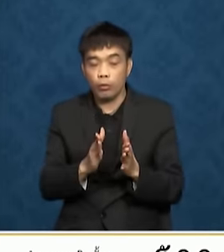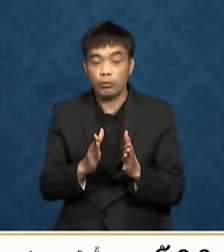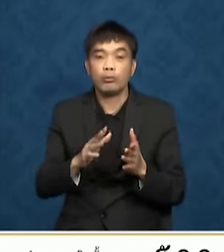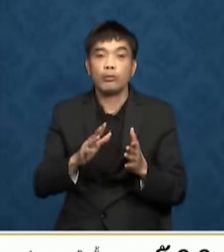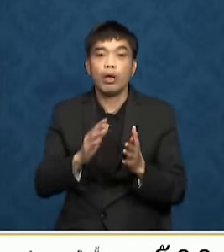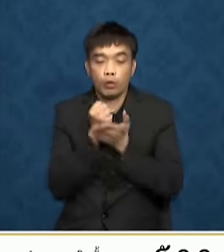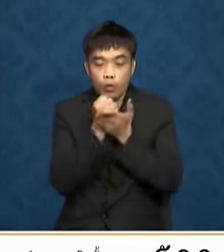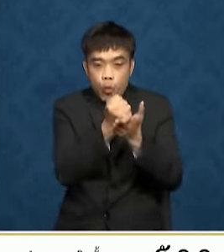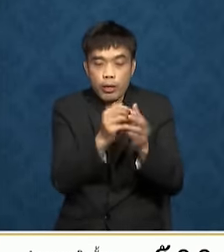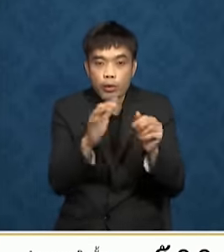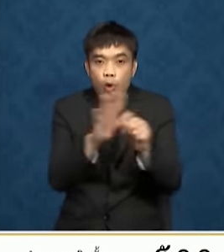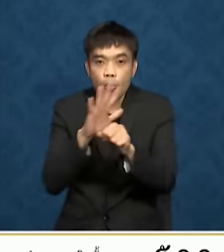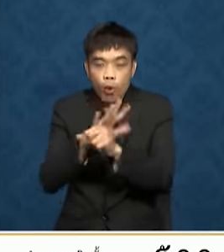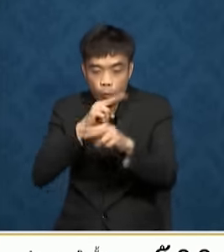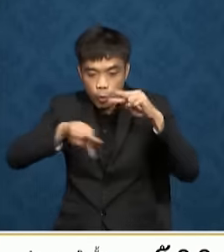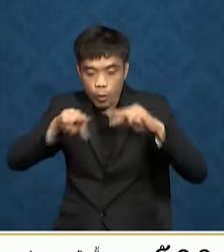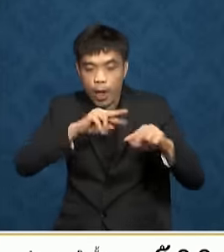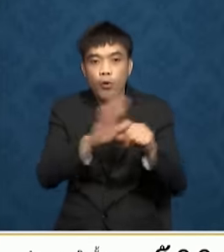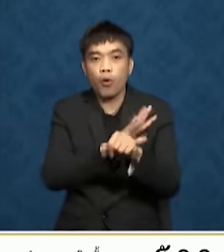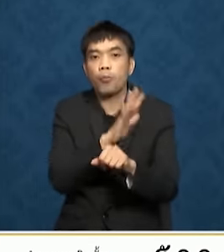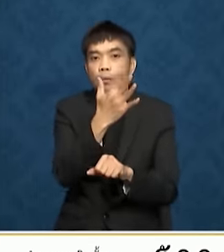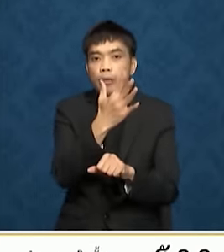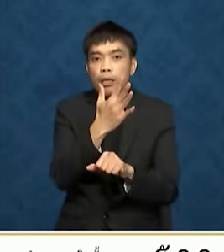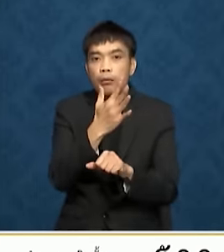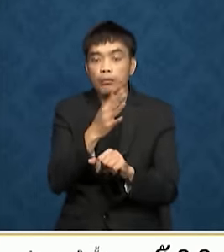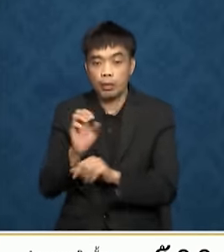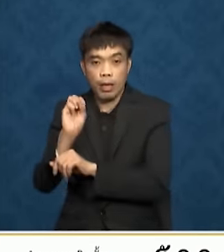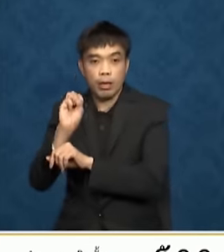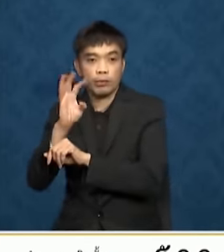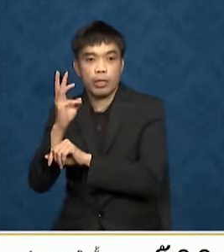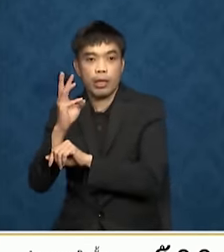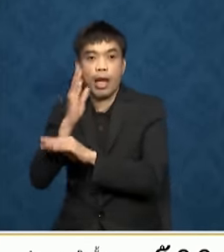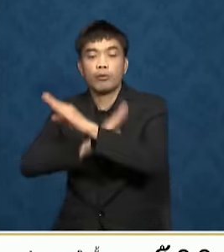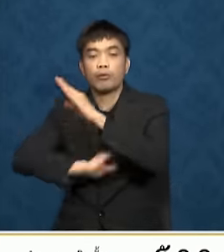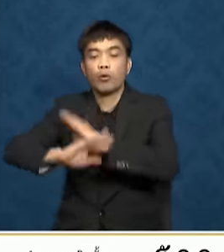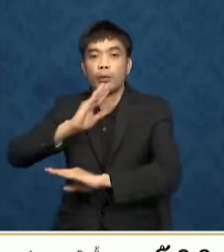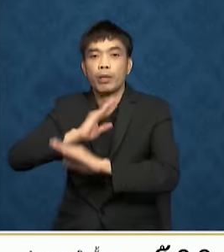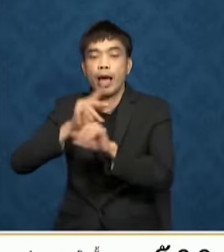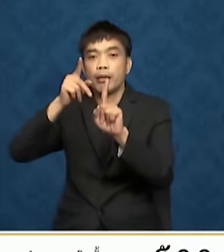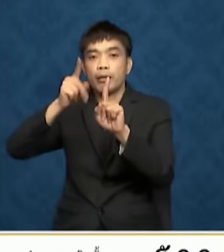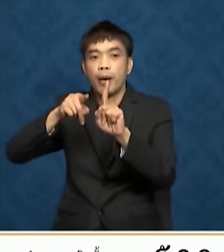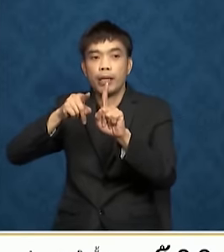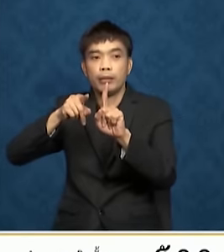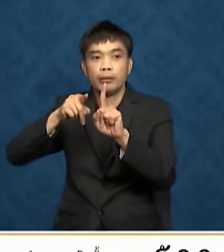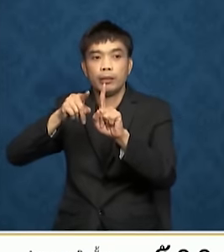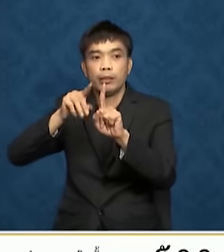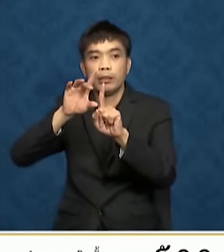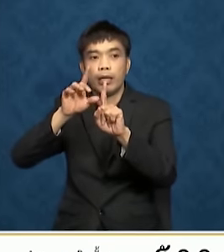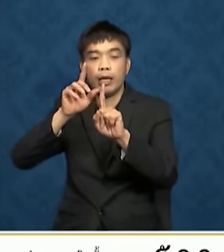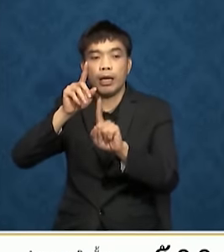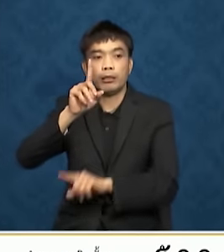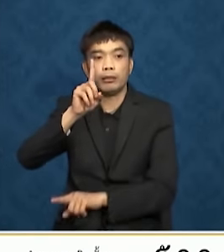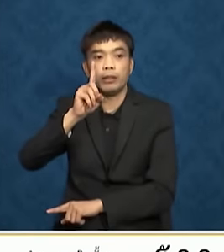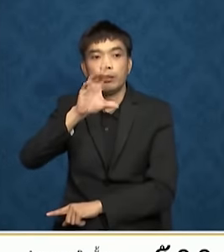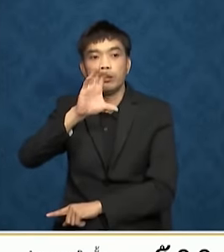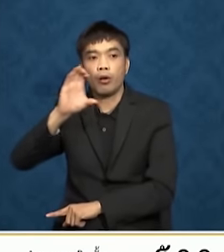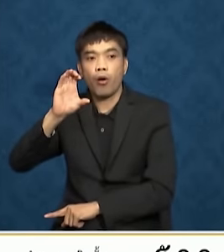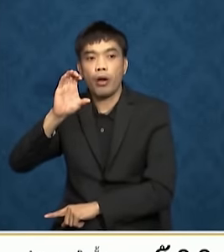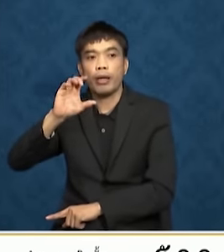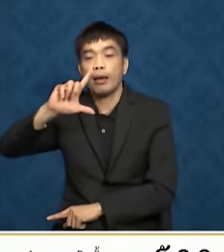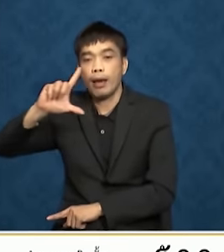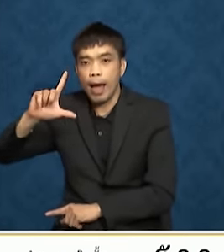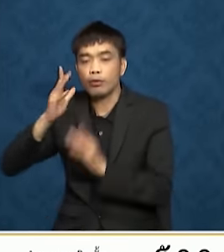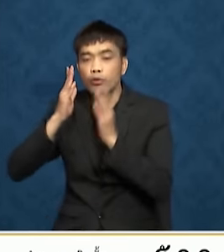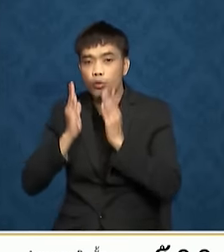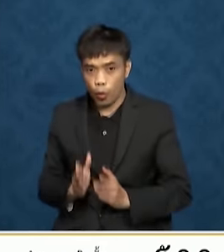ประธานมันคือสวัสดิการผู้พิการที่หายไปอย่างน้อย 1,000ล้านบาทซึ่งคือผู้พิการเป็นแสนเป็นแสนๆคนครับ